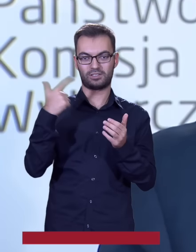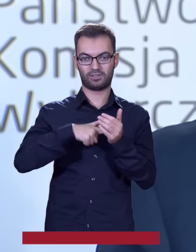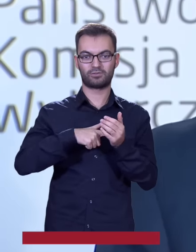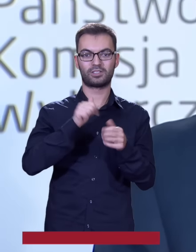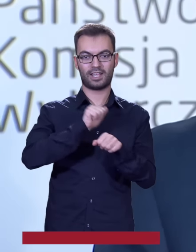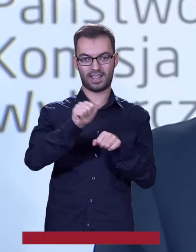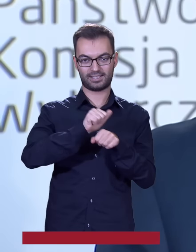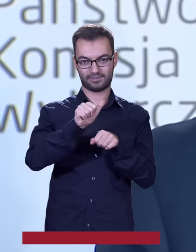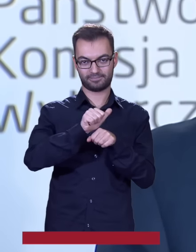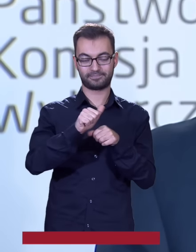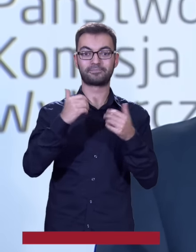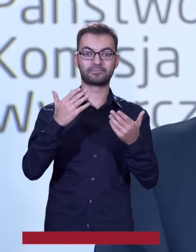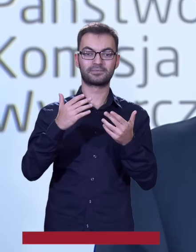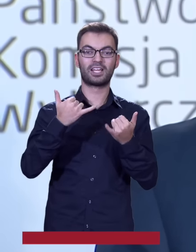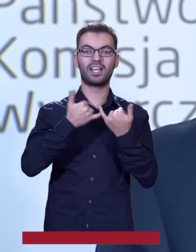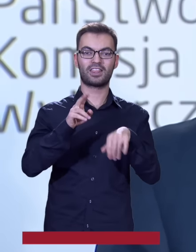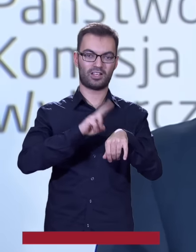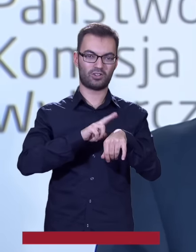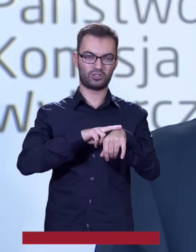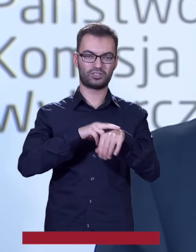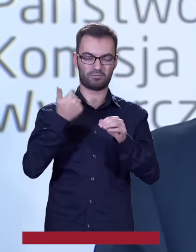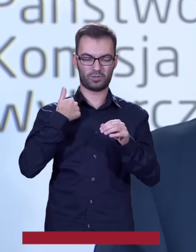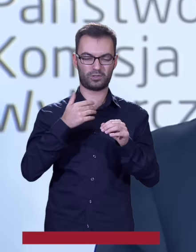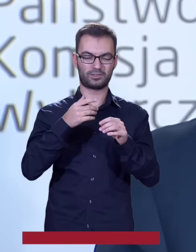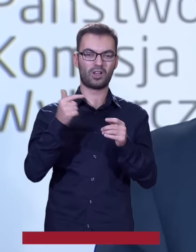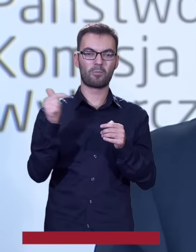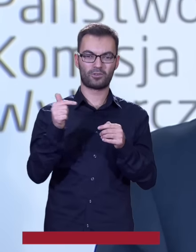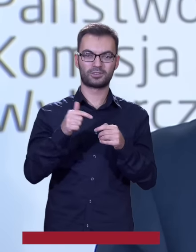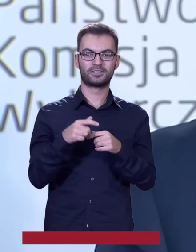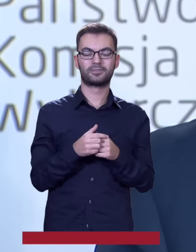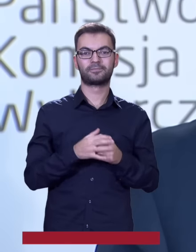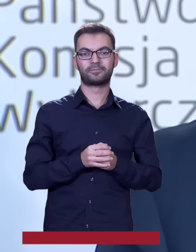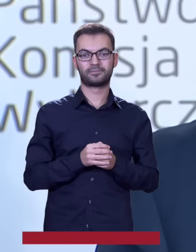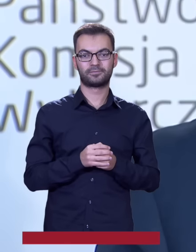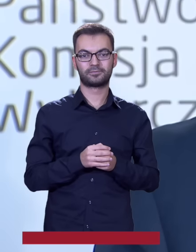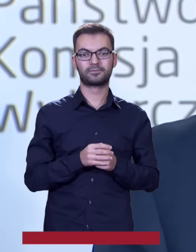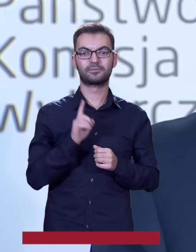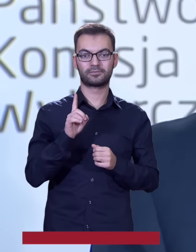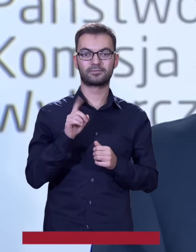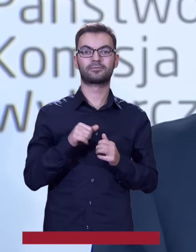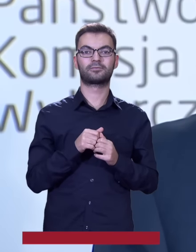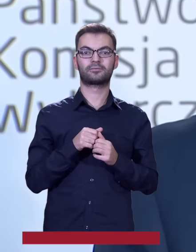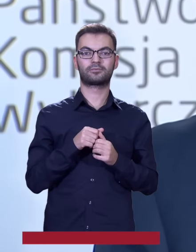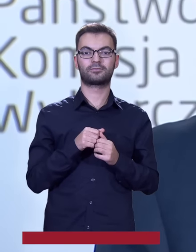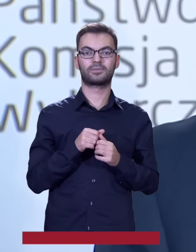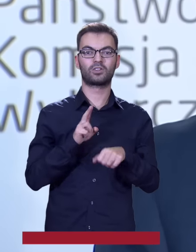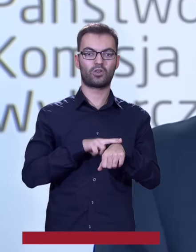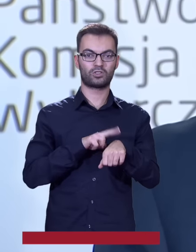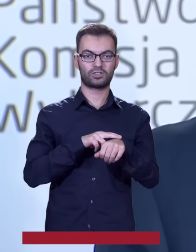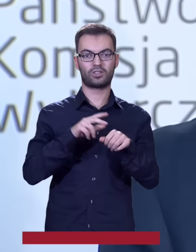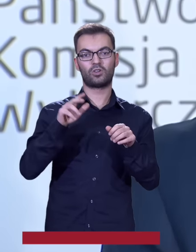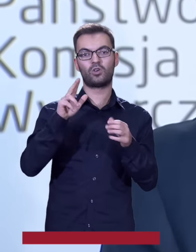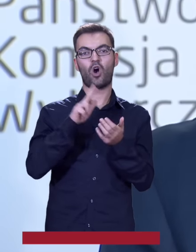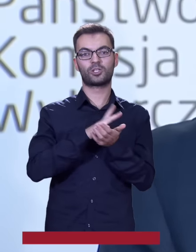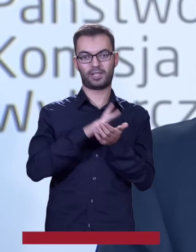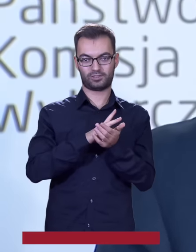2011, inne godziny wówczas obowiązywały podania frekwencji, mianowicie na godzinę 18, czyli